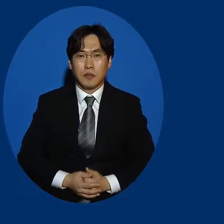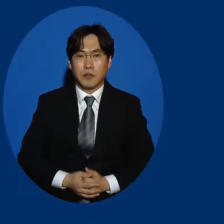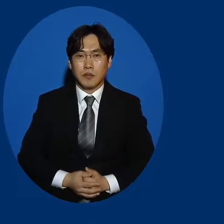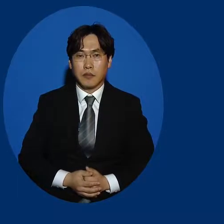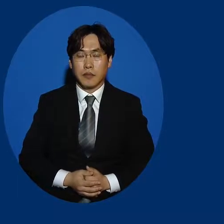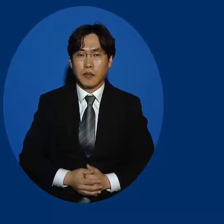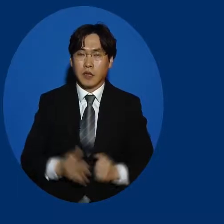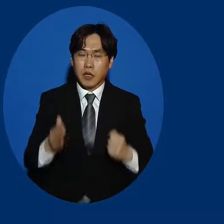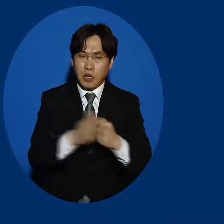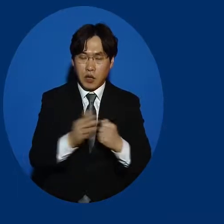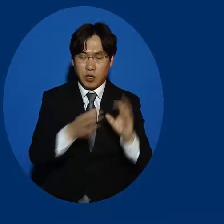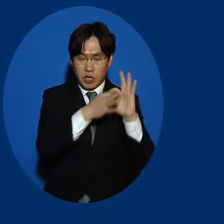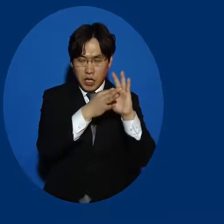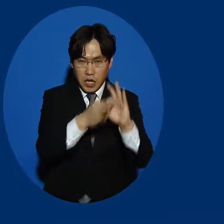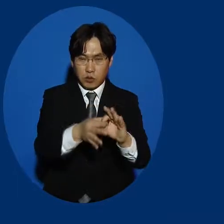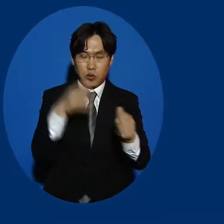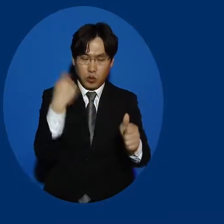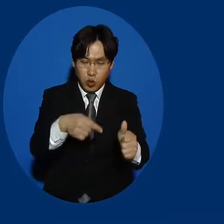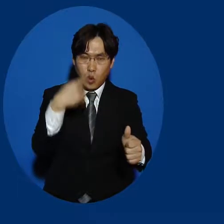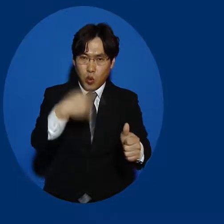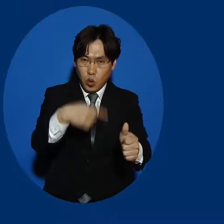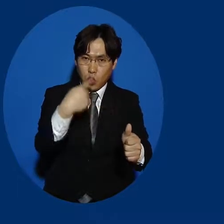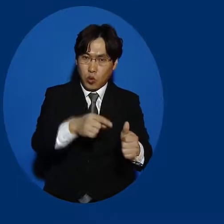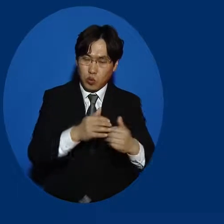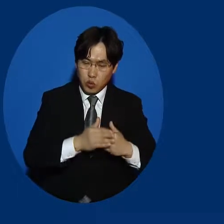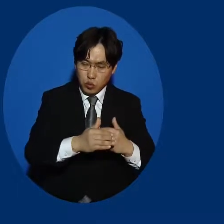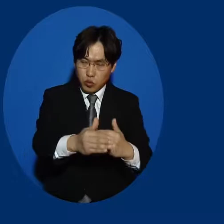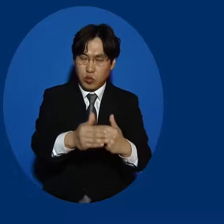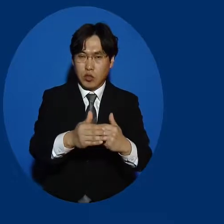그래서 계속적인 교육이 필요합니다.